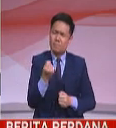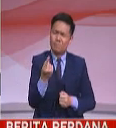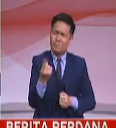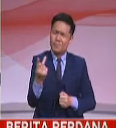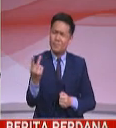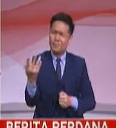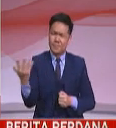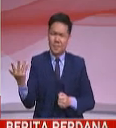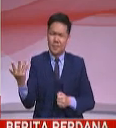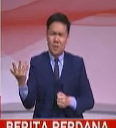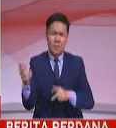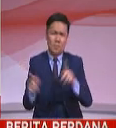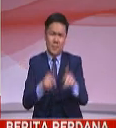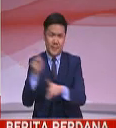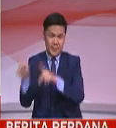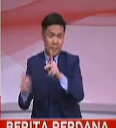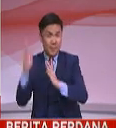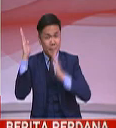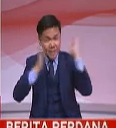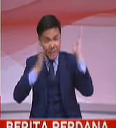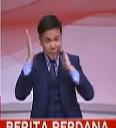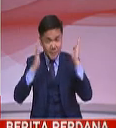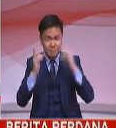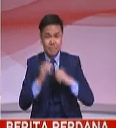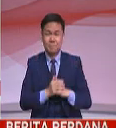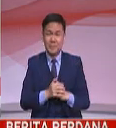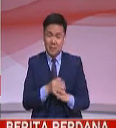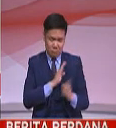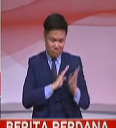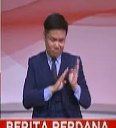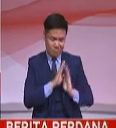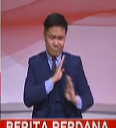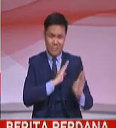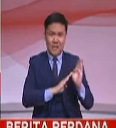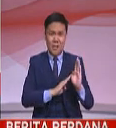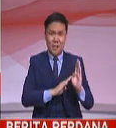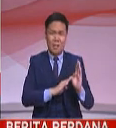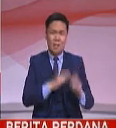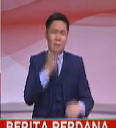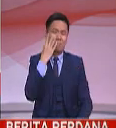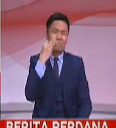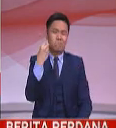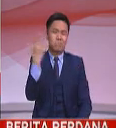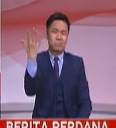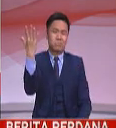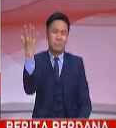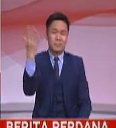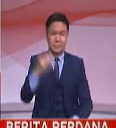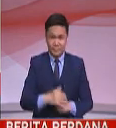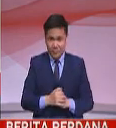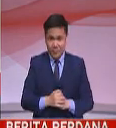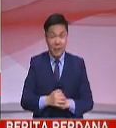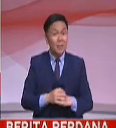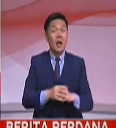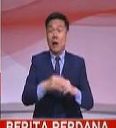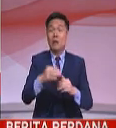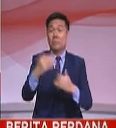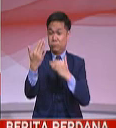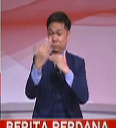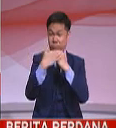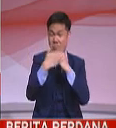segelintir masyarakat kita yang bersikap tidak ambil berat mengenai arahan